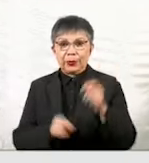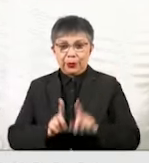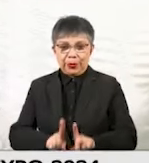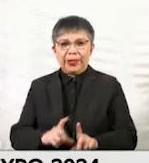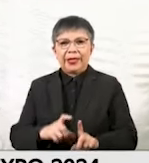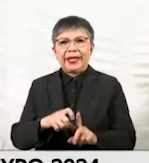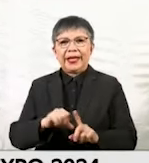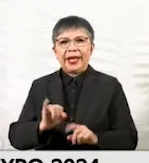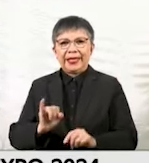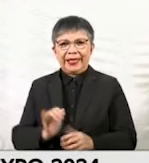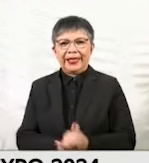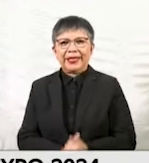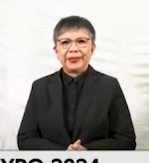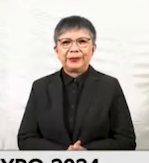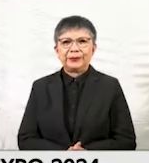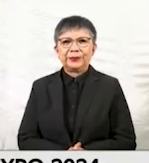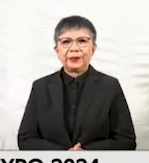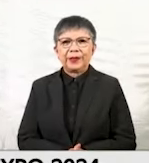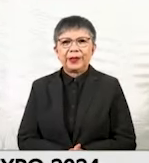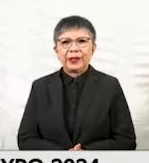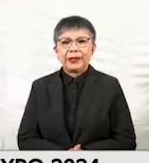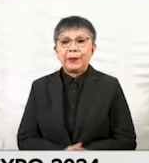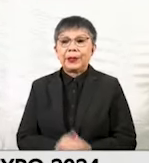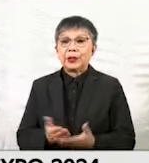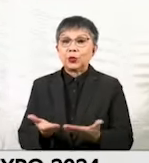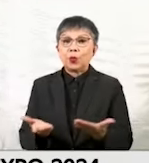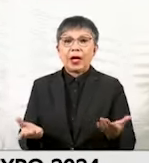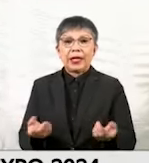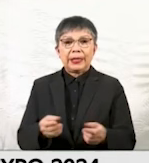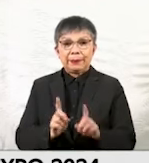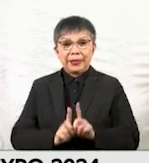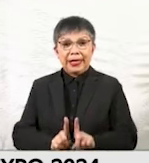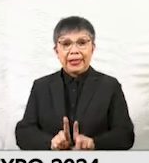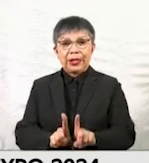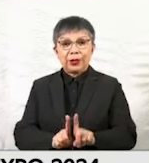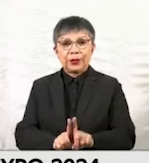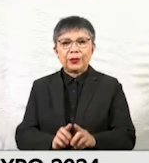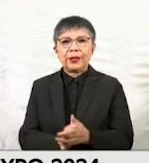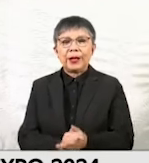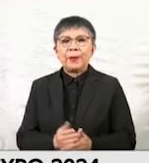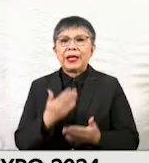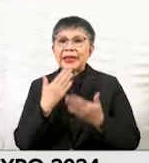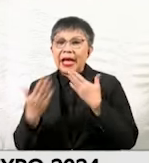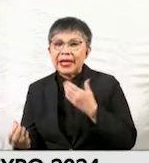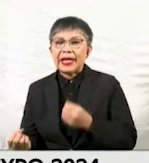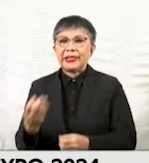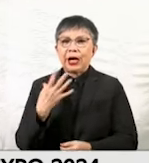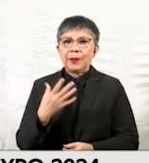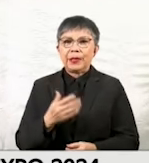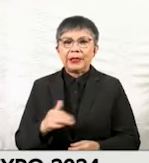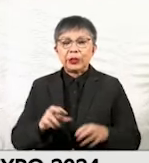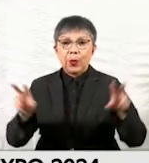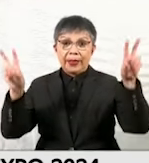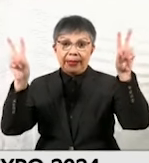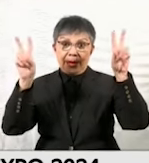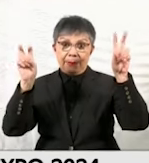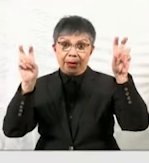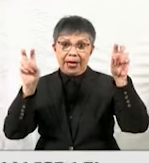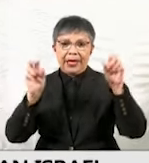Jakarta kami kembali mengingatkan kepada seluruh Pasangan calon untuk melakukan tanya jawab sesuai dengan tema yang